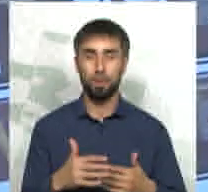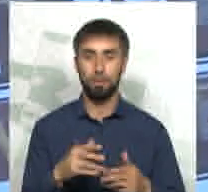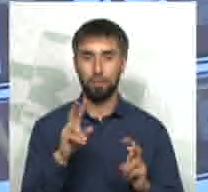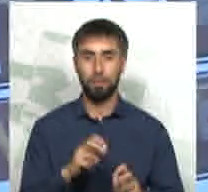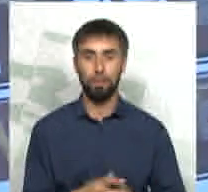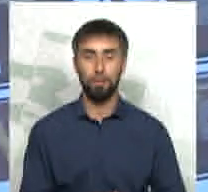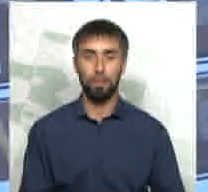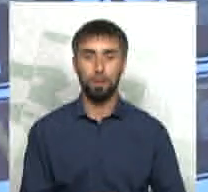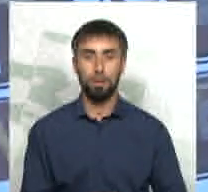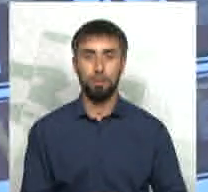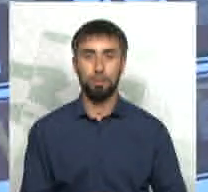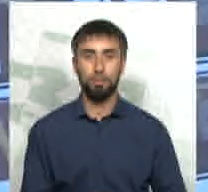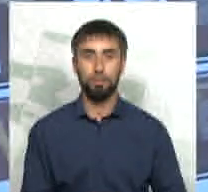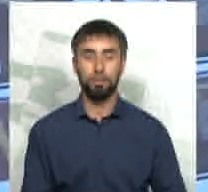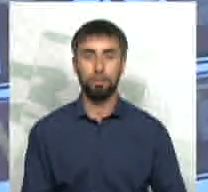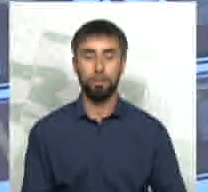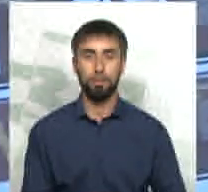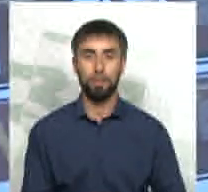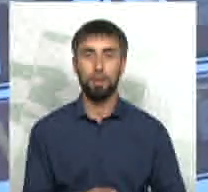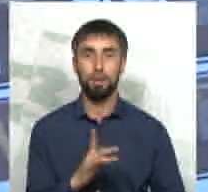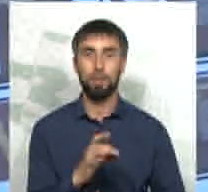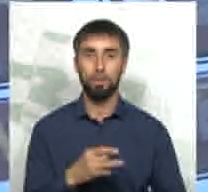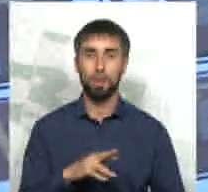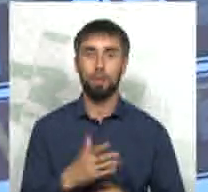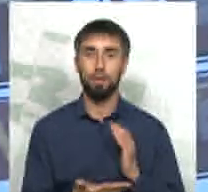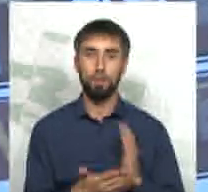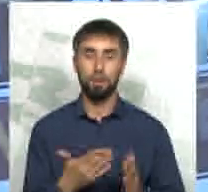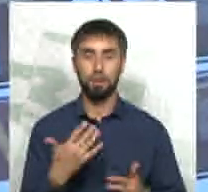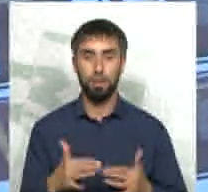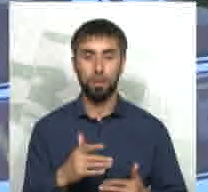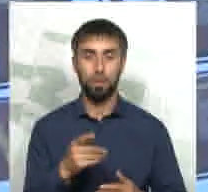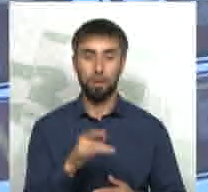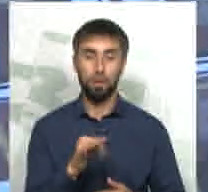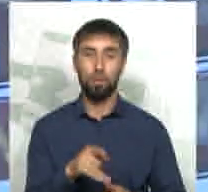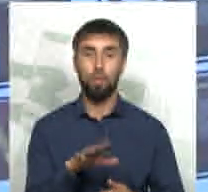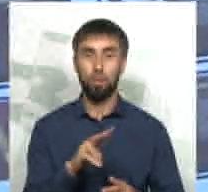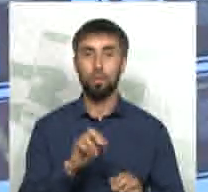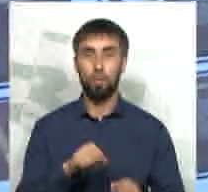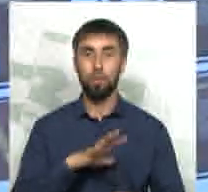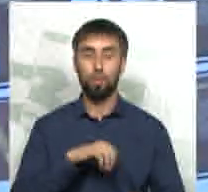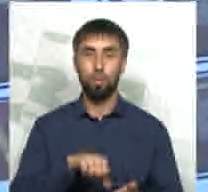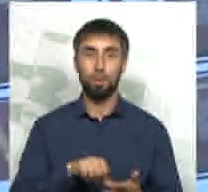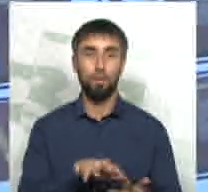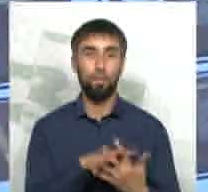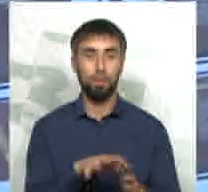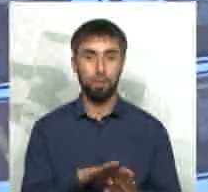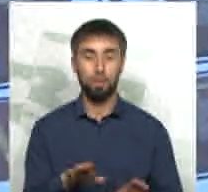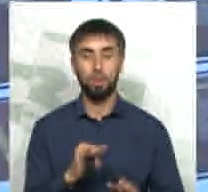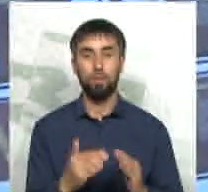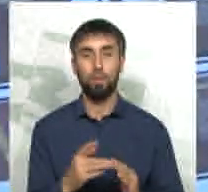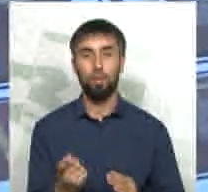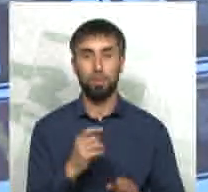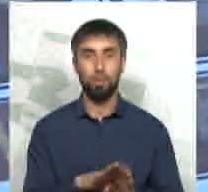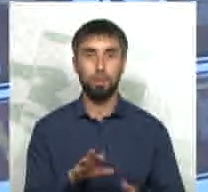мол чай, он ахош хамбир. Латыш боевой, там тоже только дикхан дейт, вешты дейхан, цел использует еще дикхан